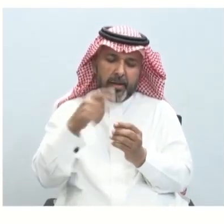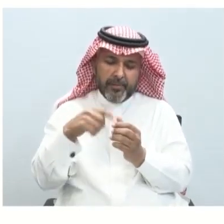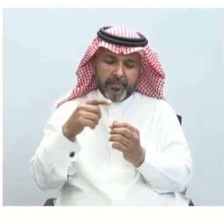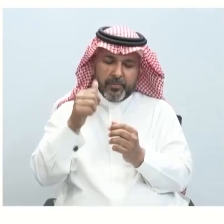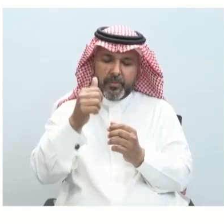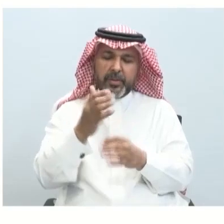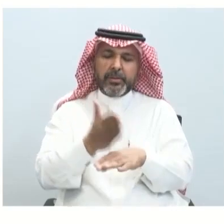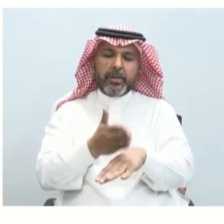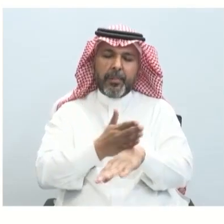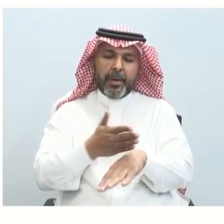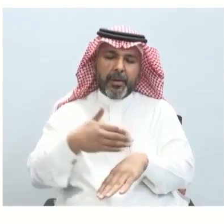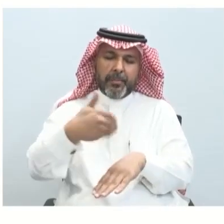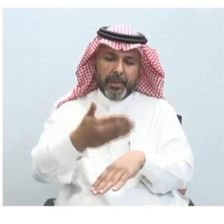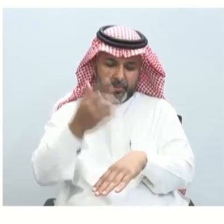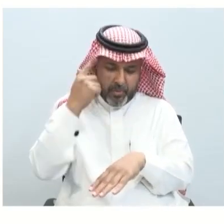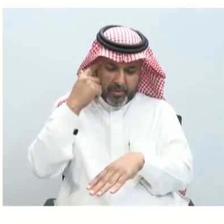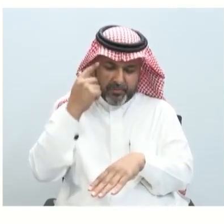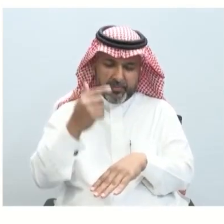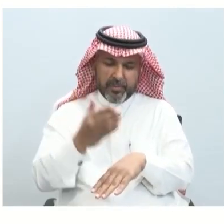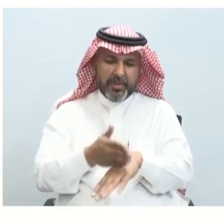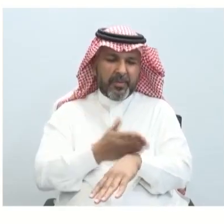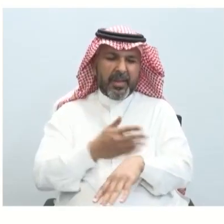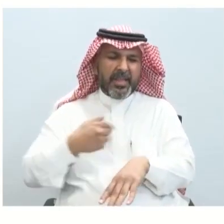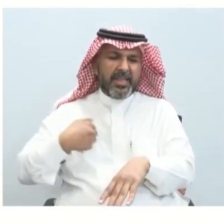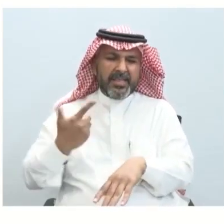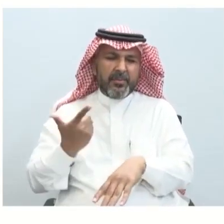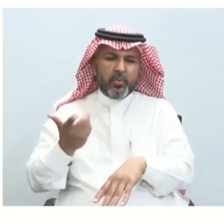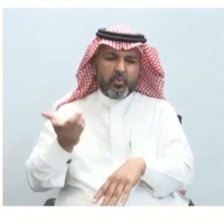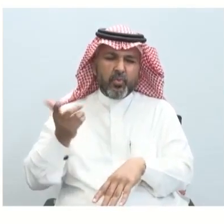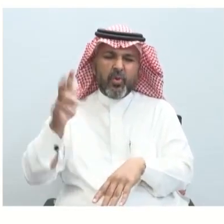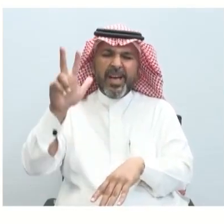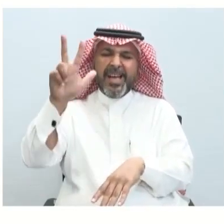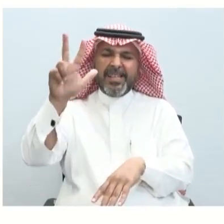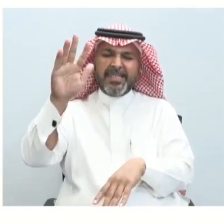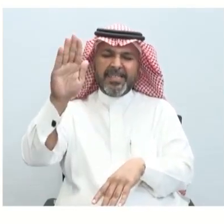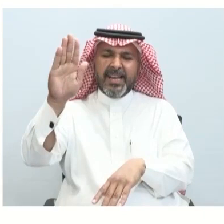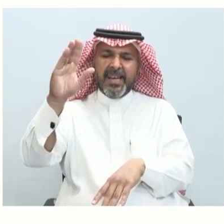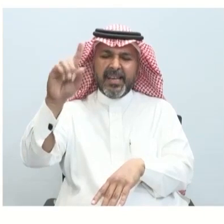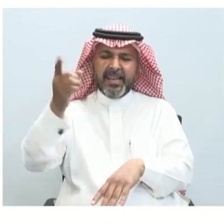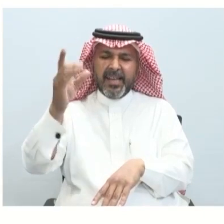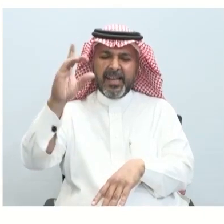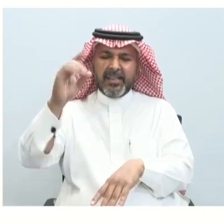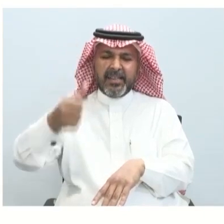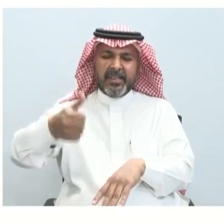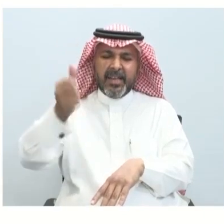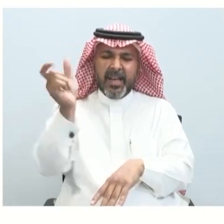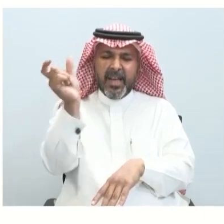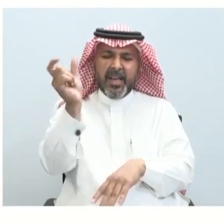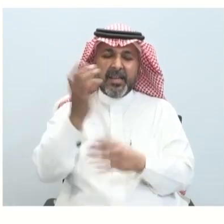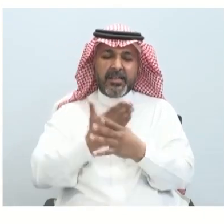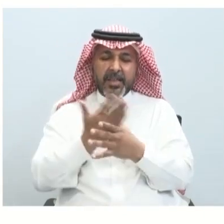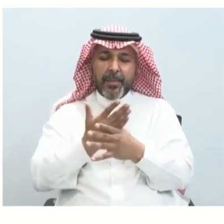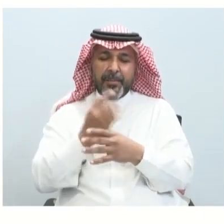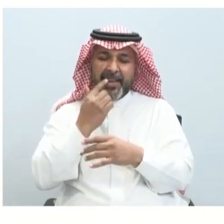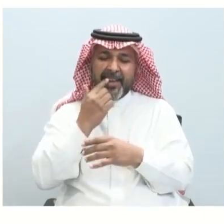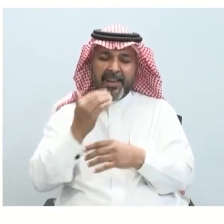الانسان حتى تكون الاصابه اكبر مع التقدم في العمر لانه كلما تقدمنا بالعمر كان هنالك انقسامات للخلايا اكثر